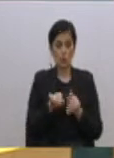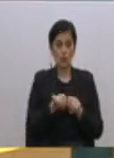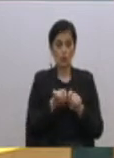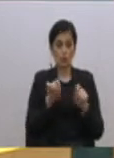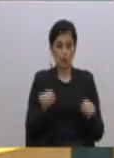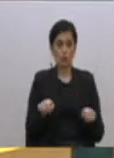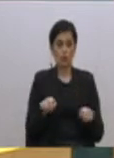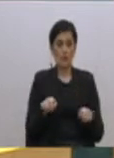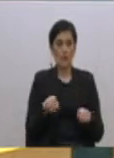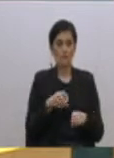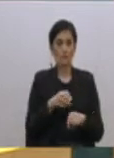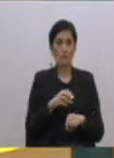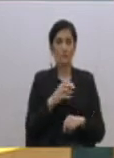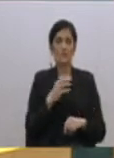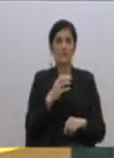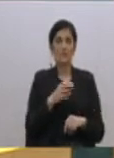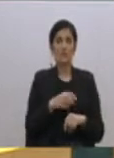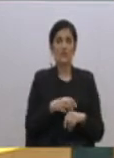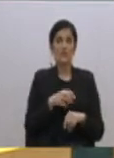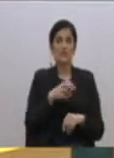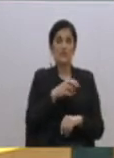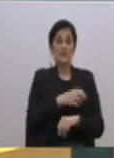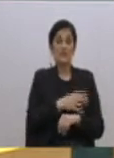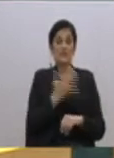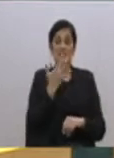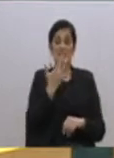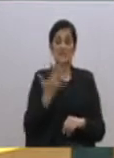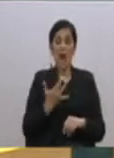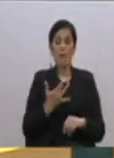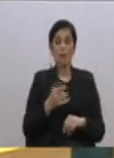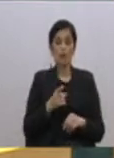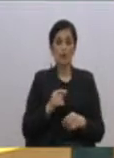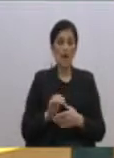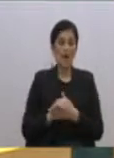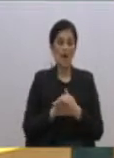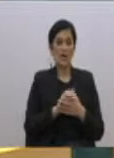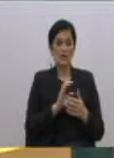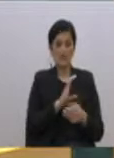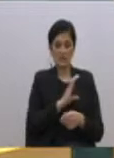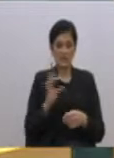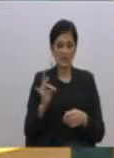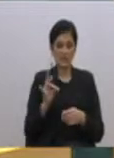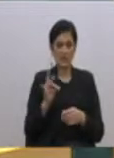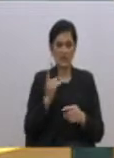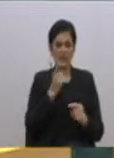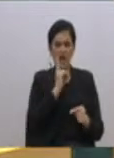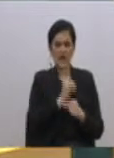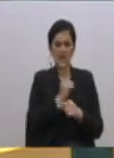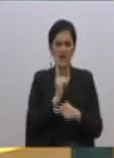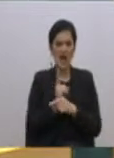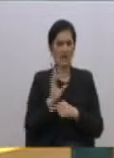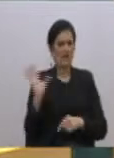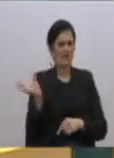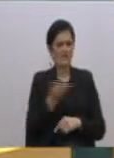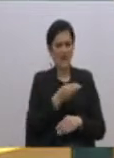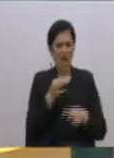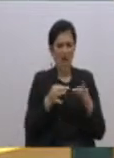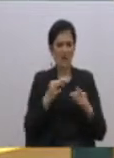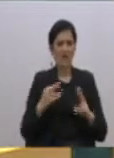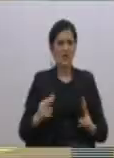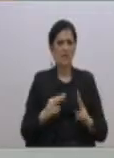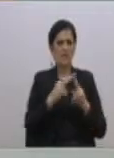საბჭოთა კავშირის შემოსვლა ფაქტობრივად კრძალავს ყველა სხვა სასამართლოს, მათ შორის